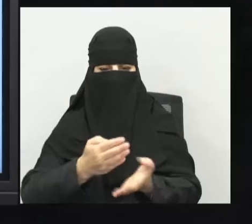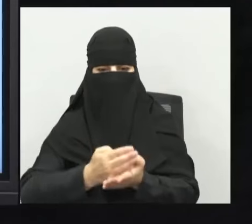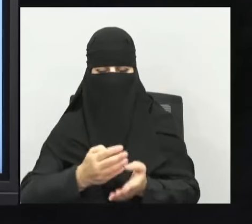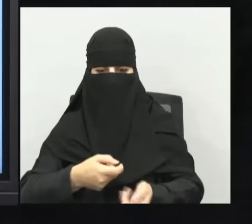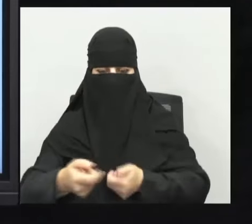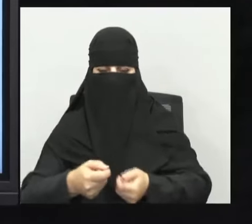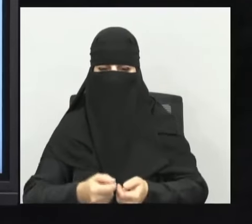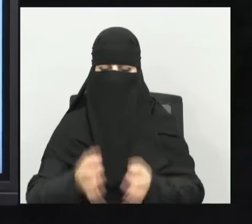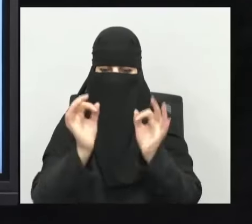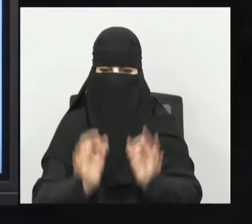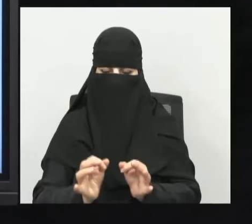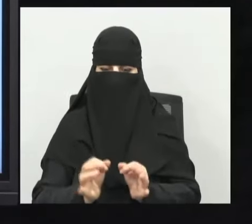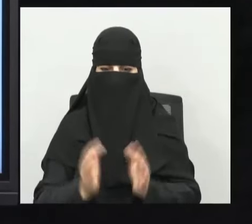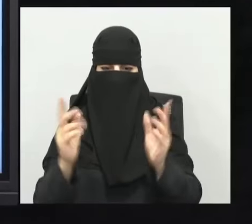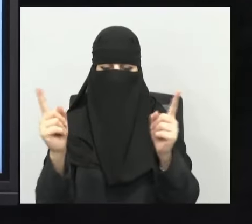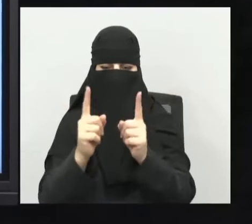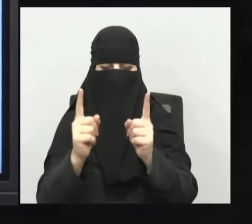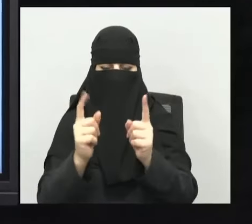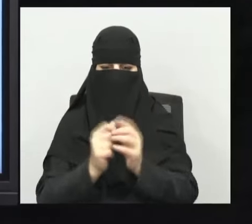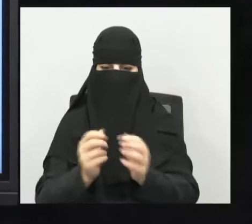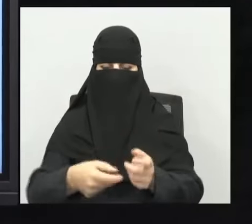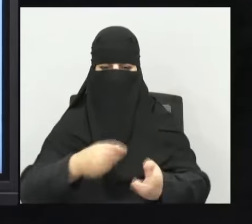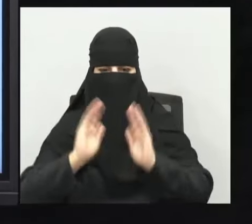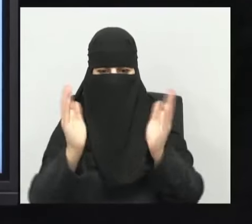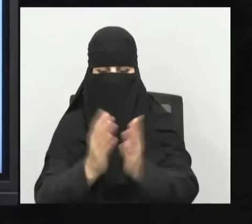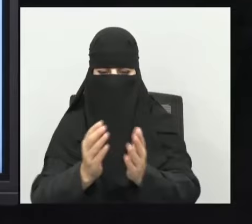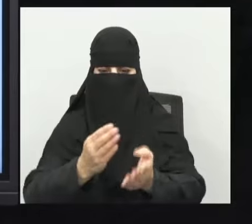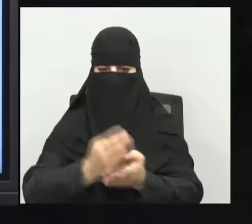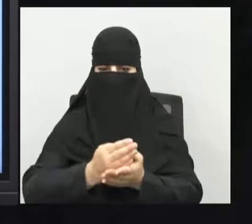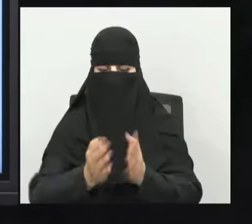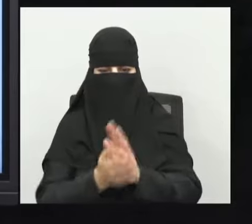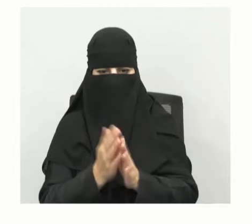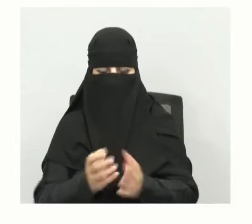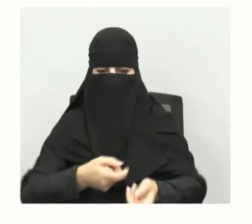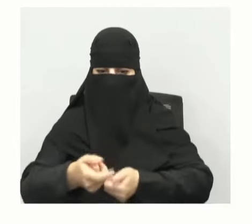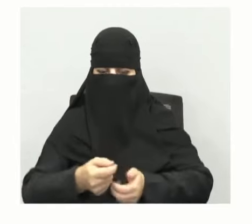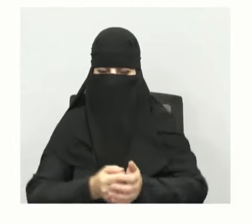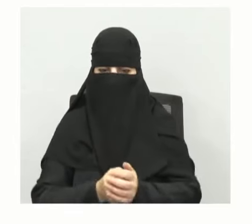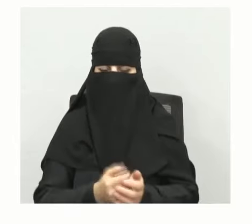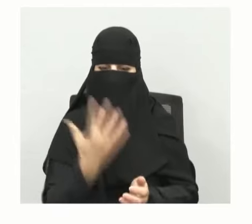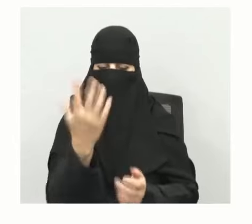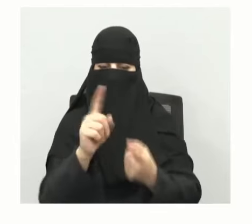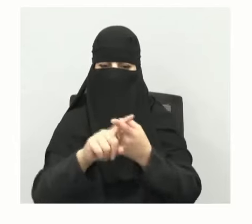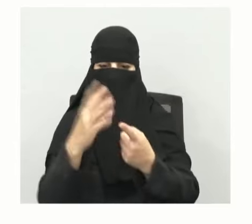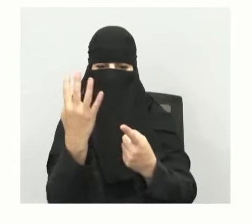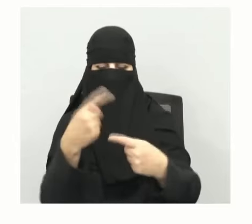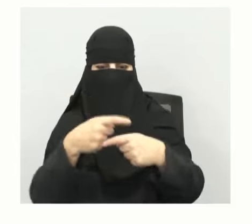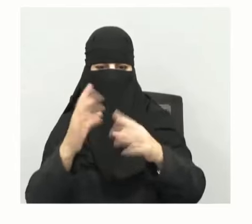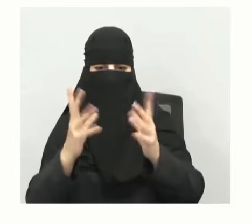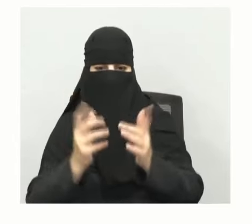اللي لابد ان يشتريها مقابل حصوله على كل تذكره مجانيه طيب يا ابطال خمسه ضرب اربعه كم